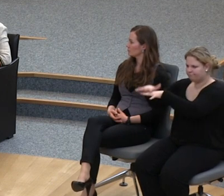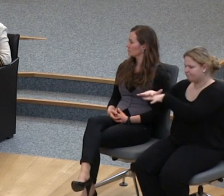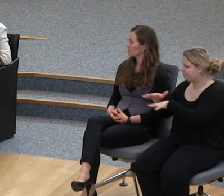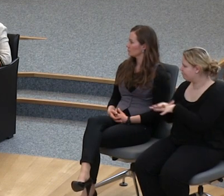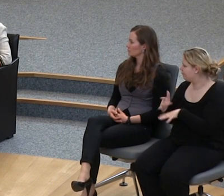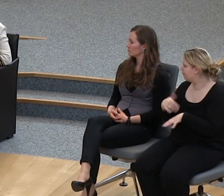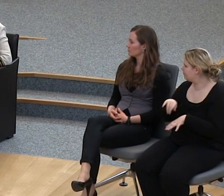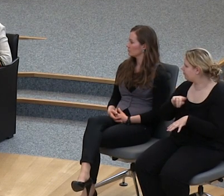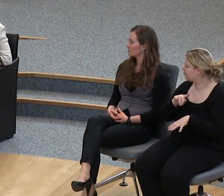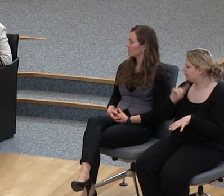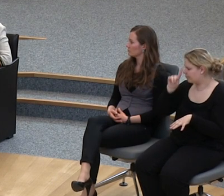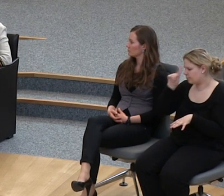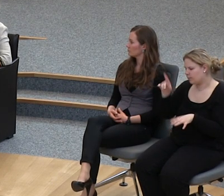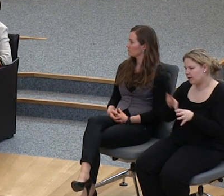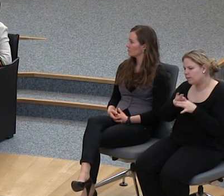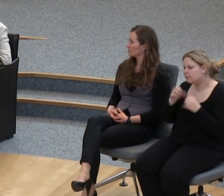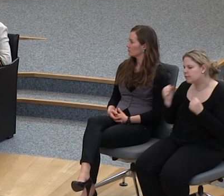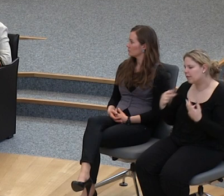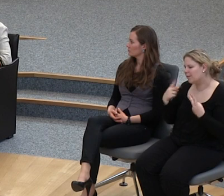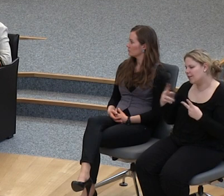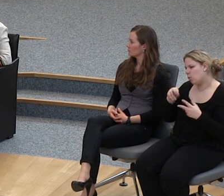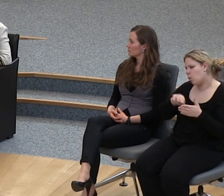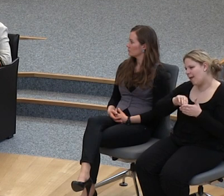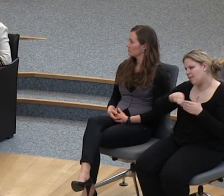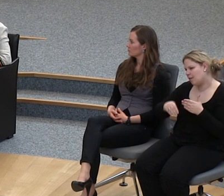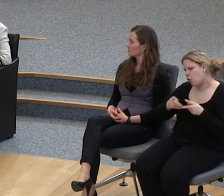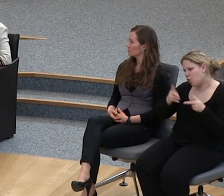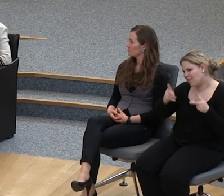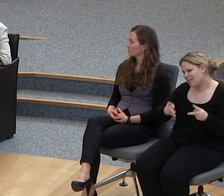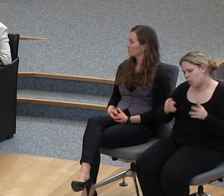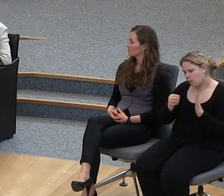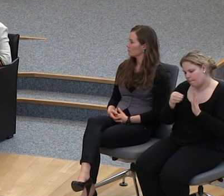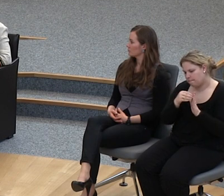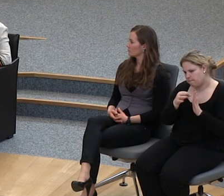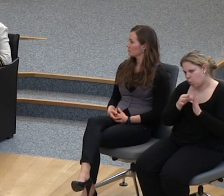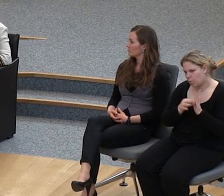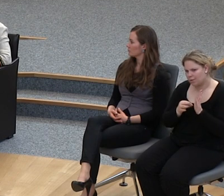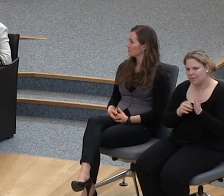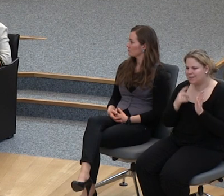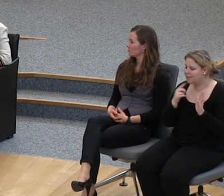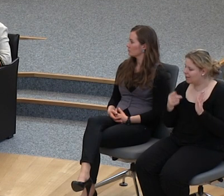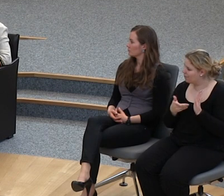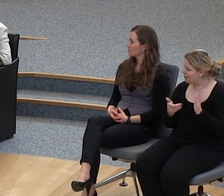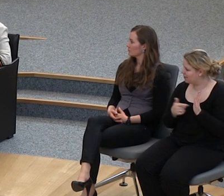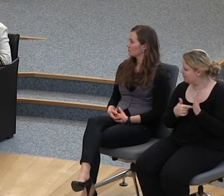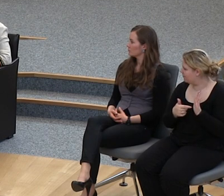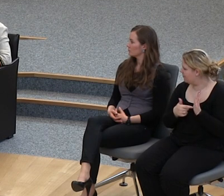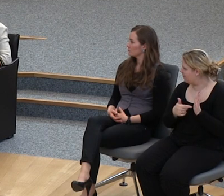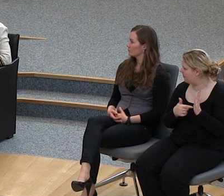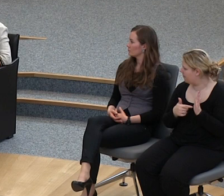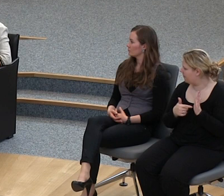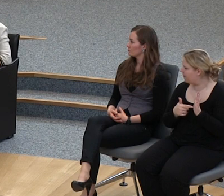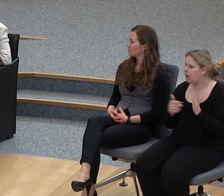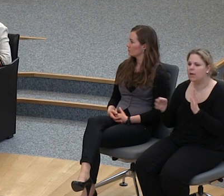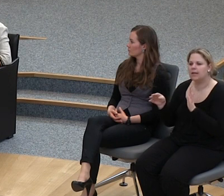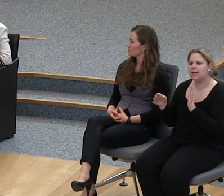wesentliche Punkte zur Umsetzung der UN-Konvention ist ja die Angleichung an der Rechtsnormen, an bestehende